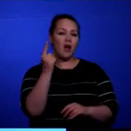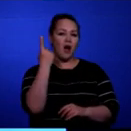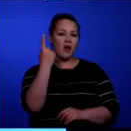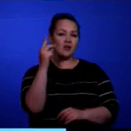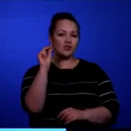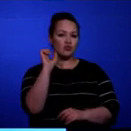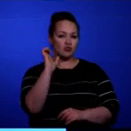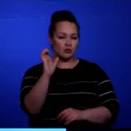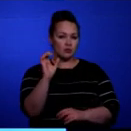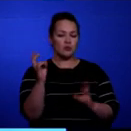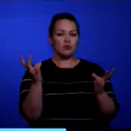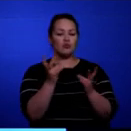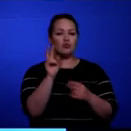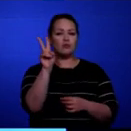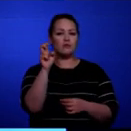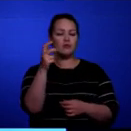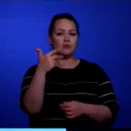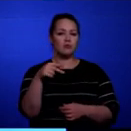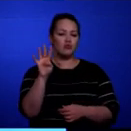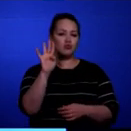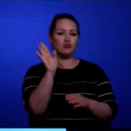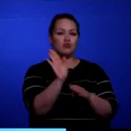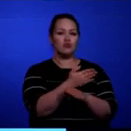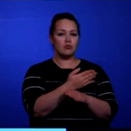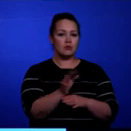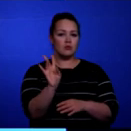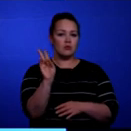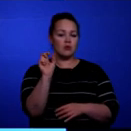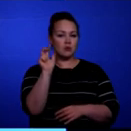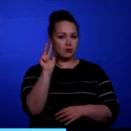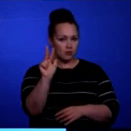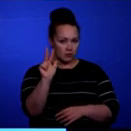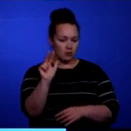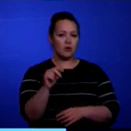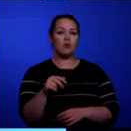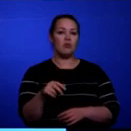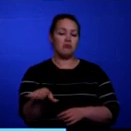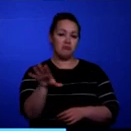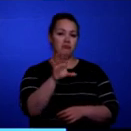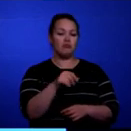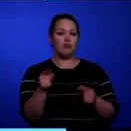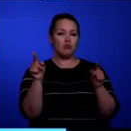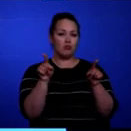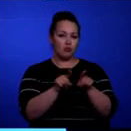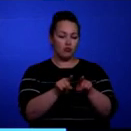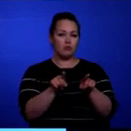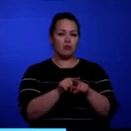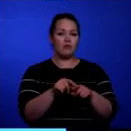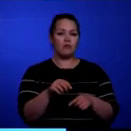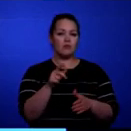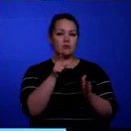для этого мы 234 разделили на три и я уверена у всех вас получился тот же ответ что и у меня